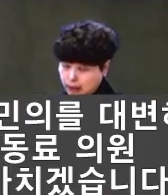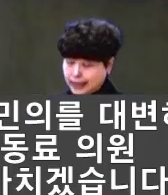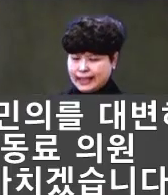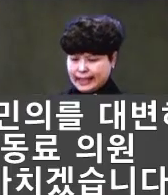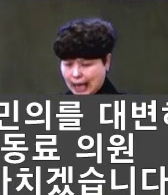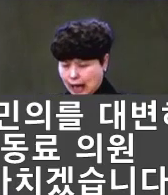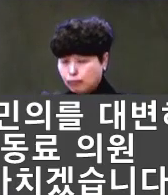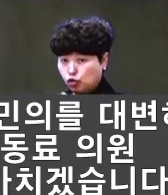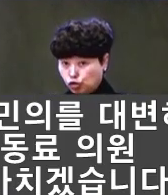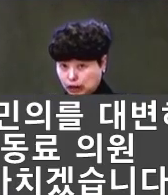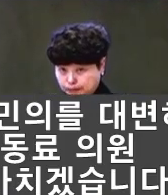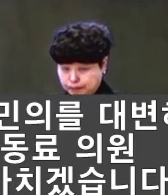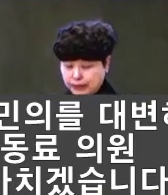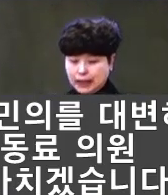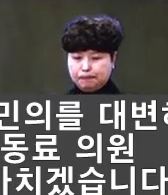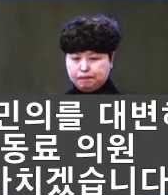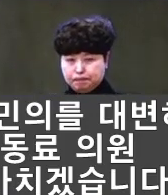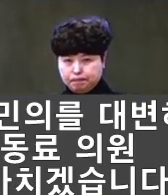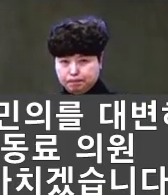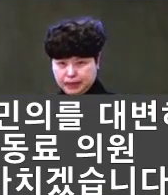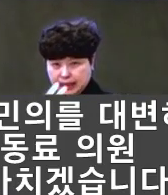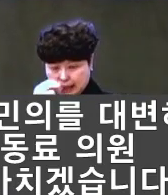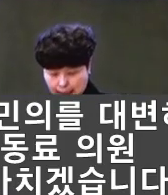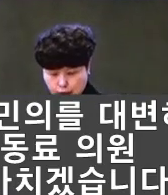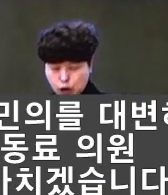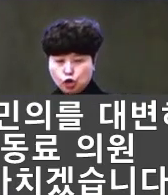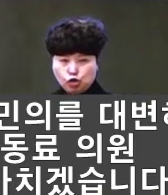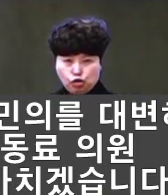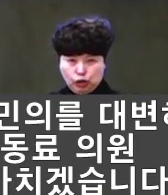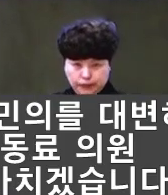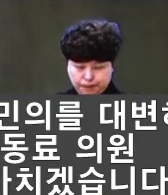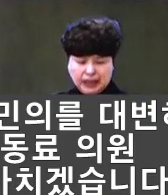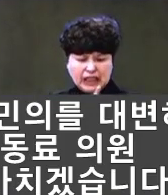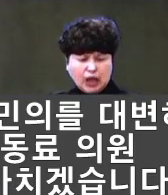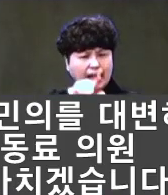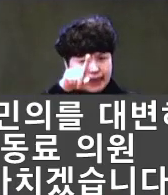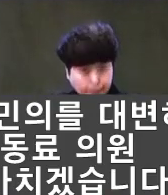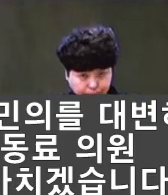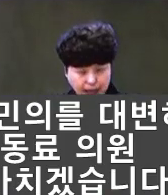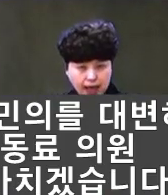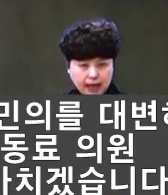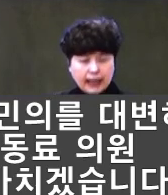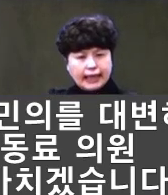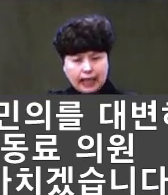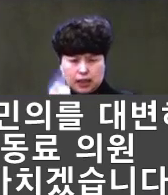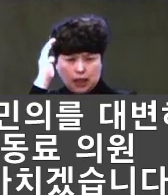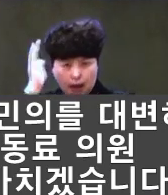중심, 민생 중심 의회다운 의회로서 민을 대변하고